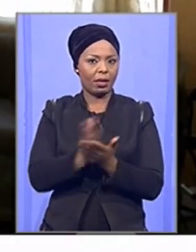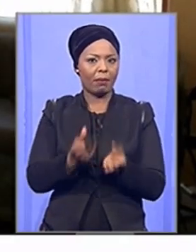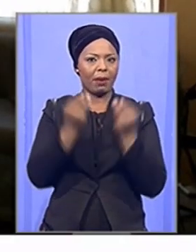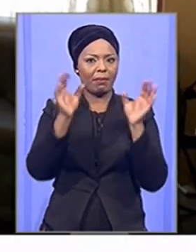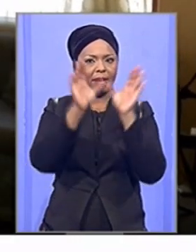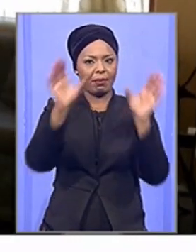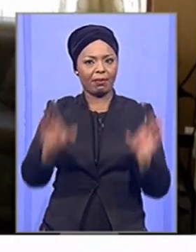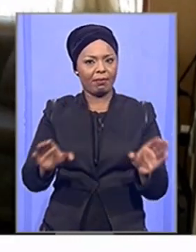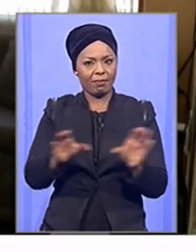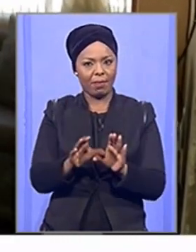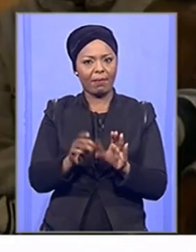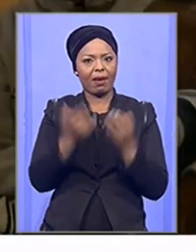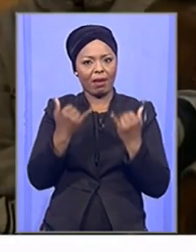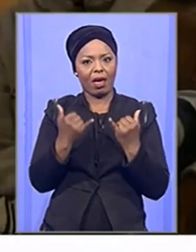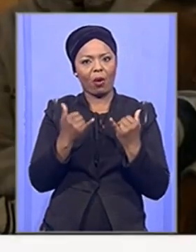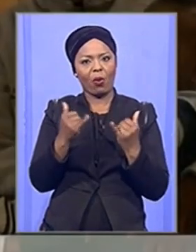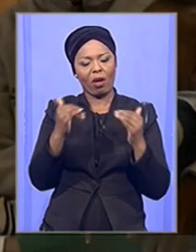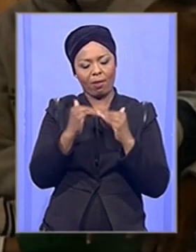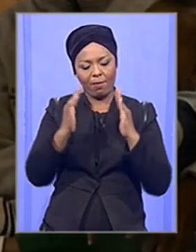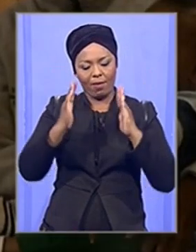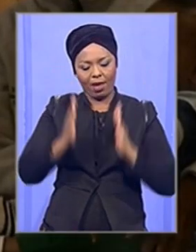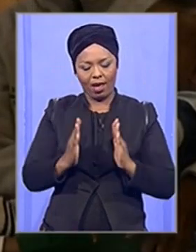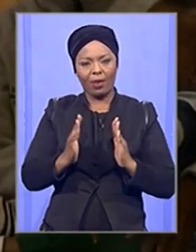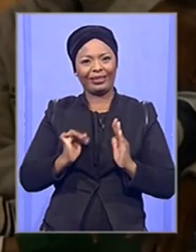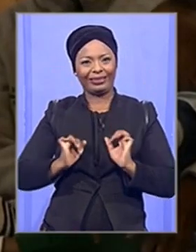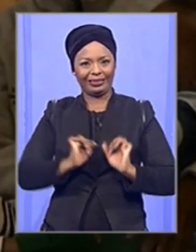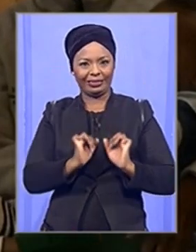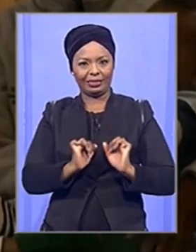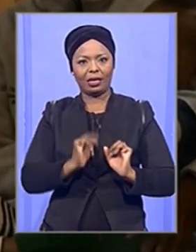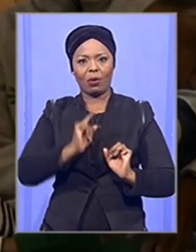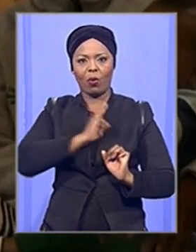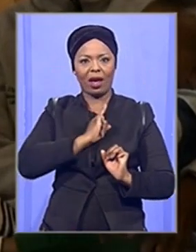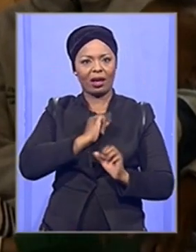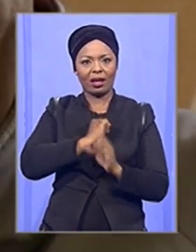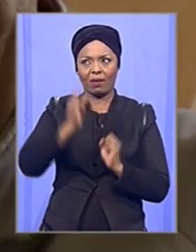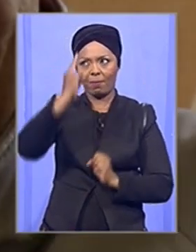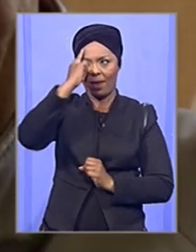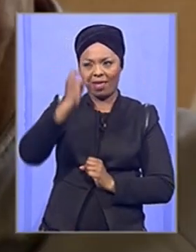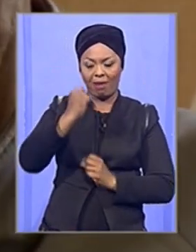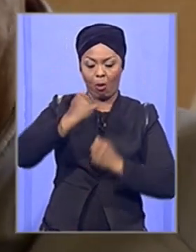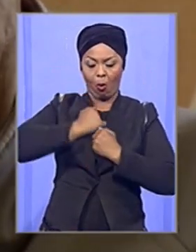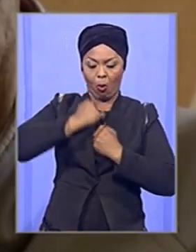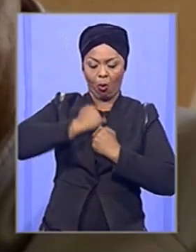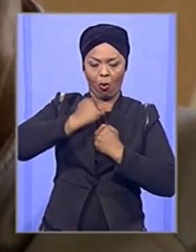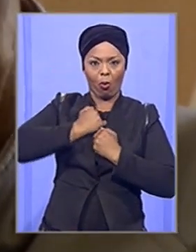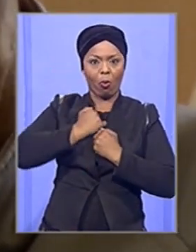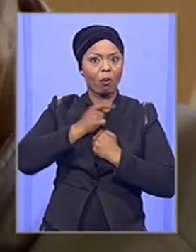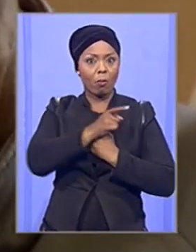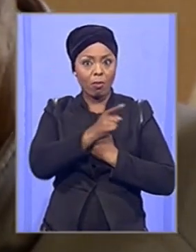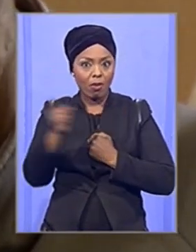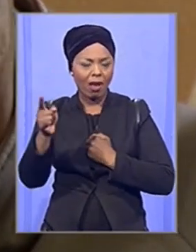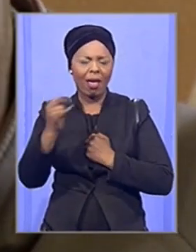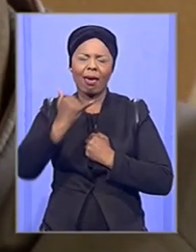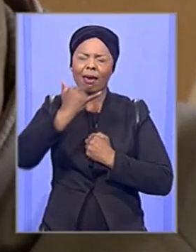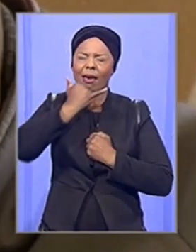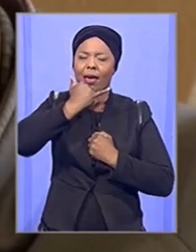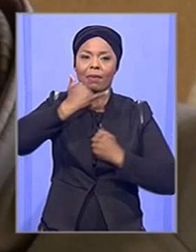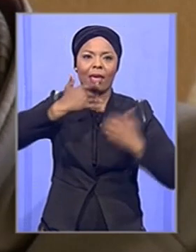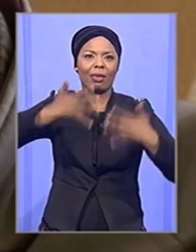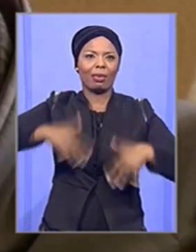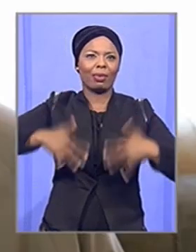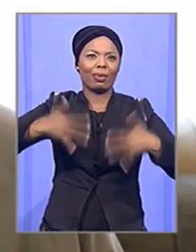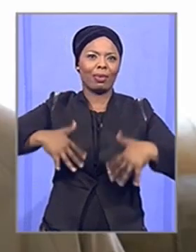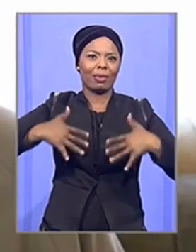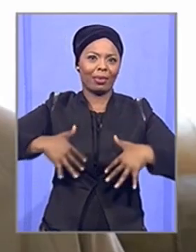dintlo tseo e lego tša bona tšeo ba bego ba sa tshepe gore e ka ba tša bona. E be e le lethabo fela go bao ba goditse go mangwalo